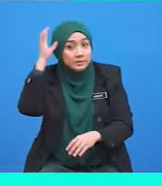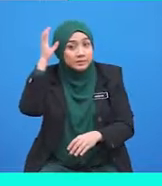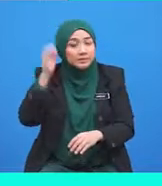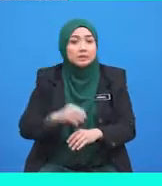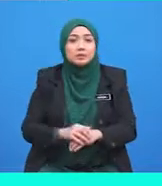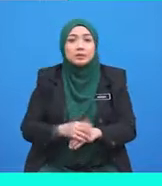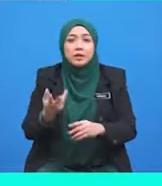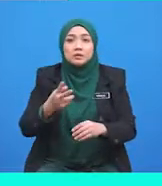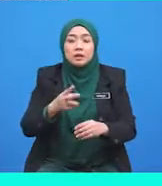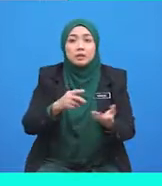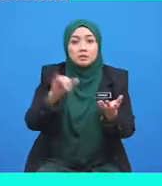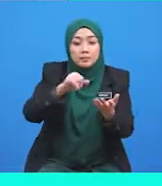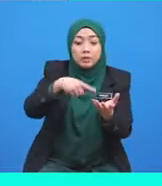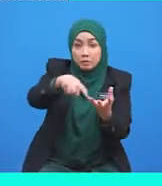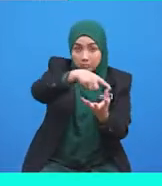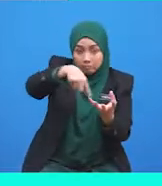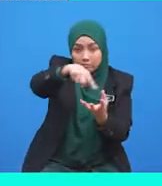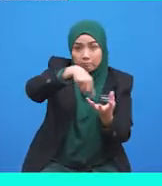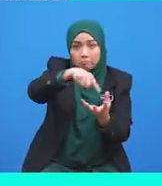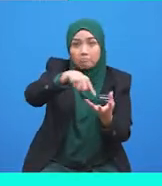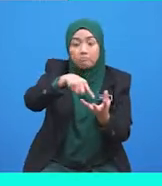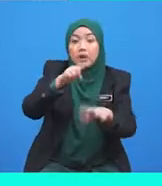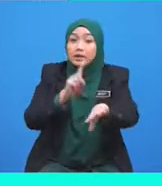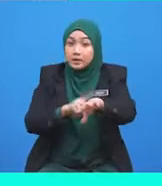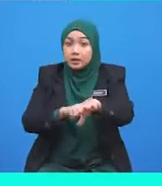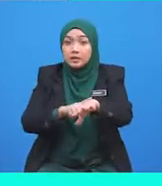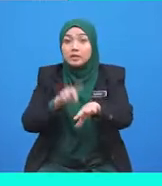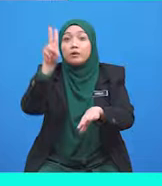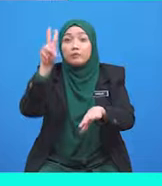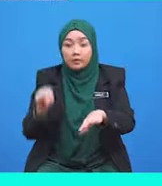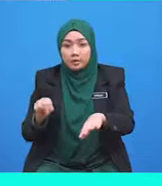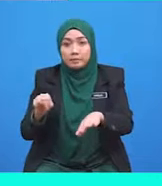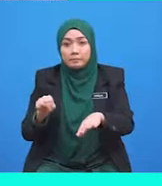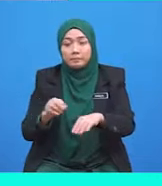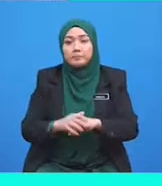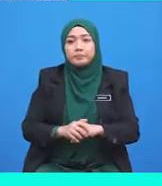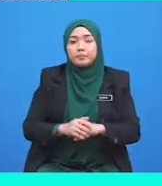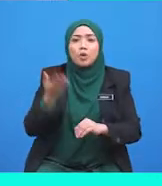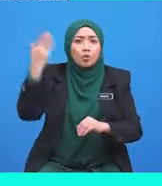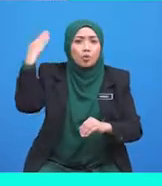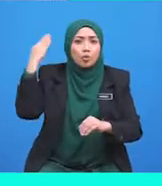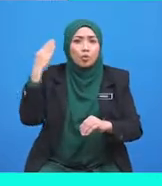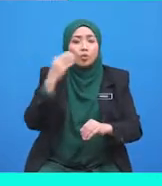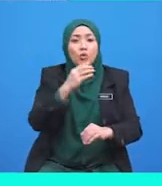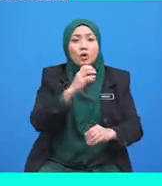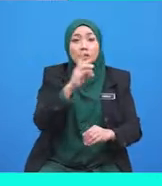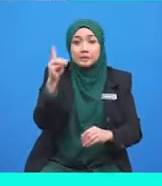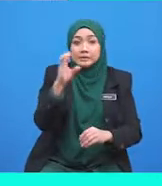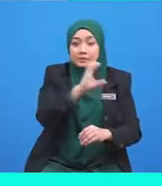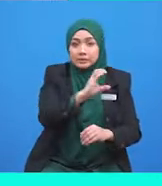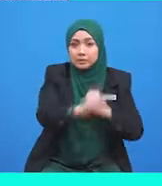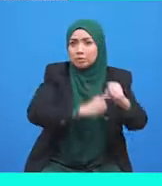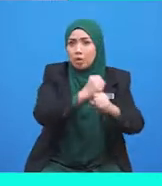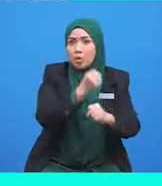Vietnam pernah menjadi komoditi perdagangan yang penting pada abad ke-14 dan ke-15 Masihi.